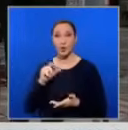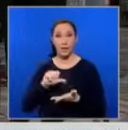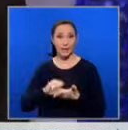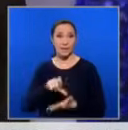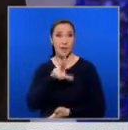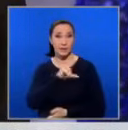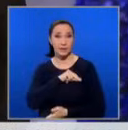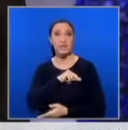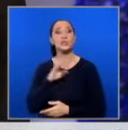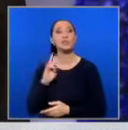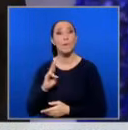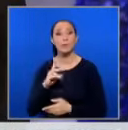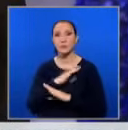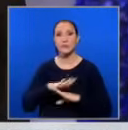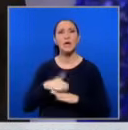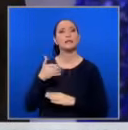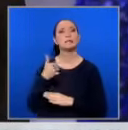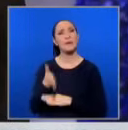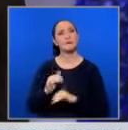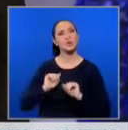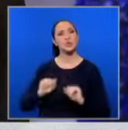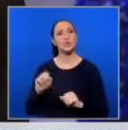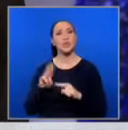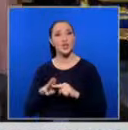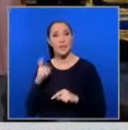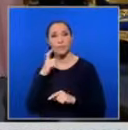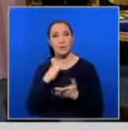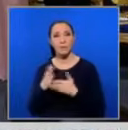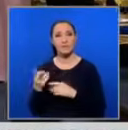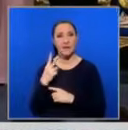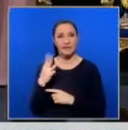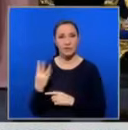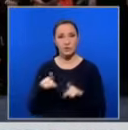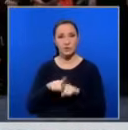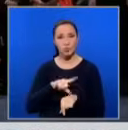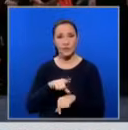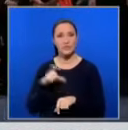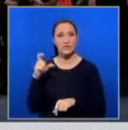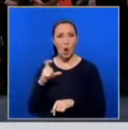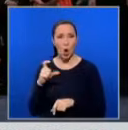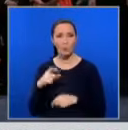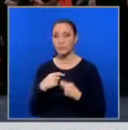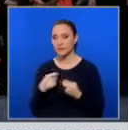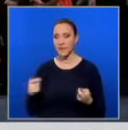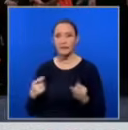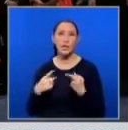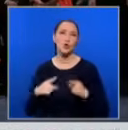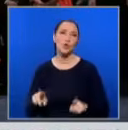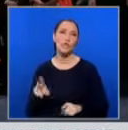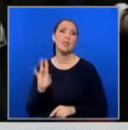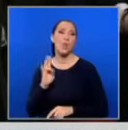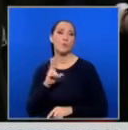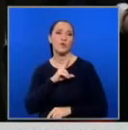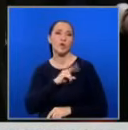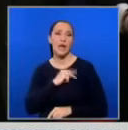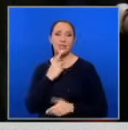Нобел за мир след правозащитничката Ширин Ебади през 2003. В същото време в Стокхолм бяха раздадени останалите Нобелови награди